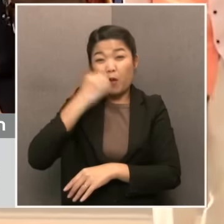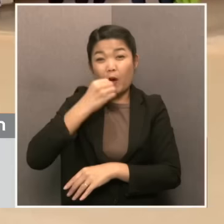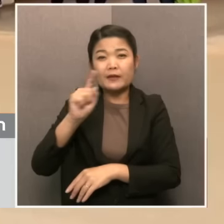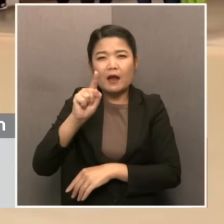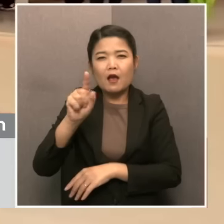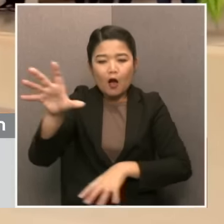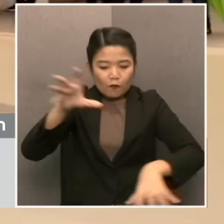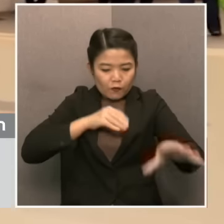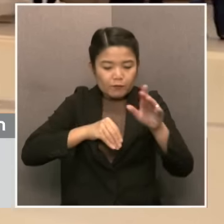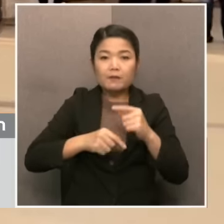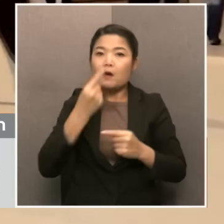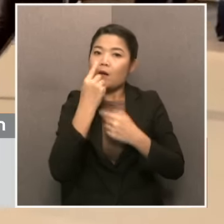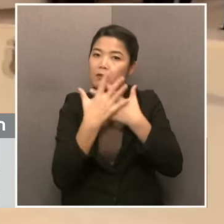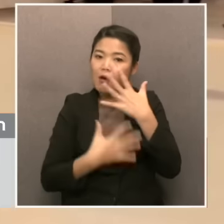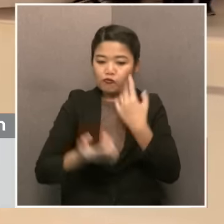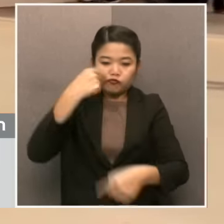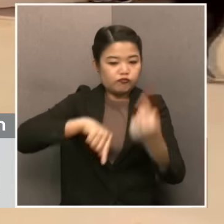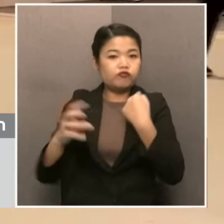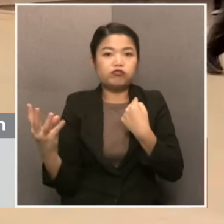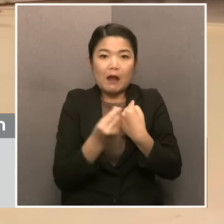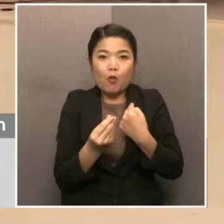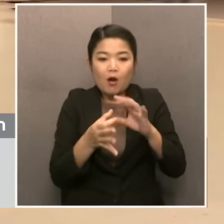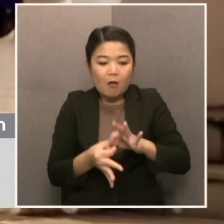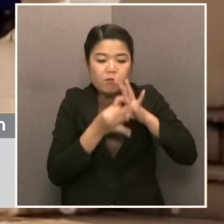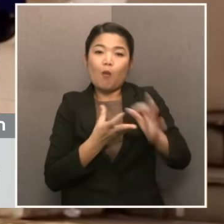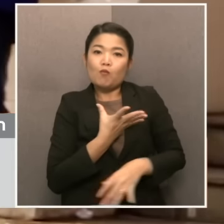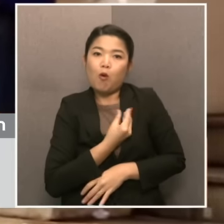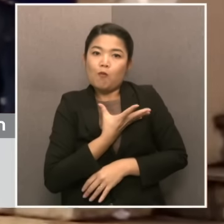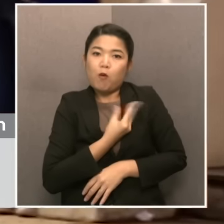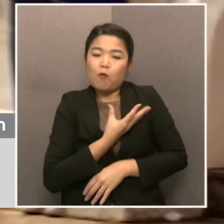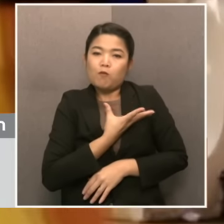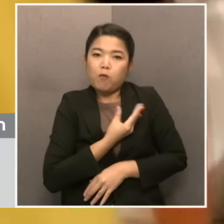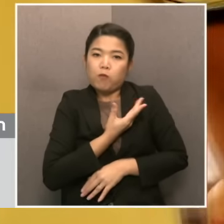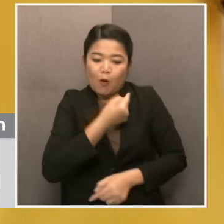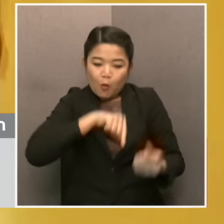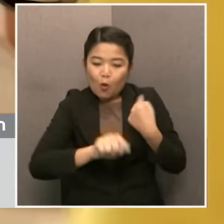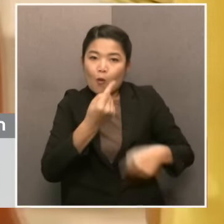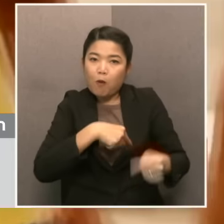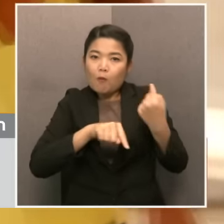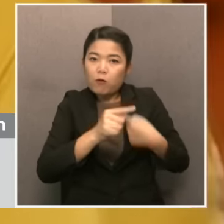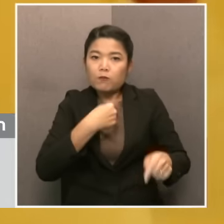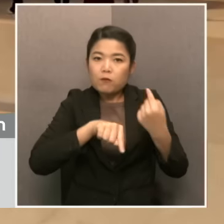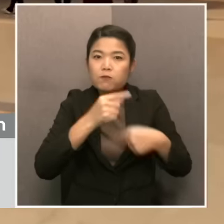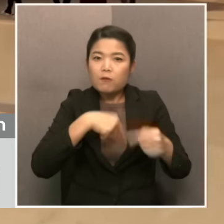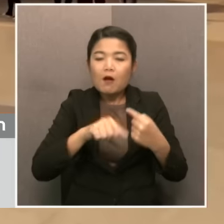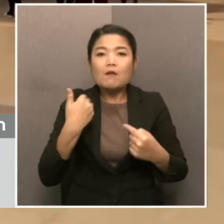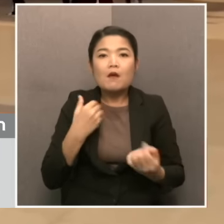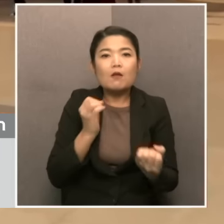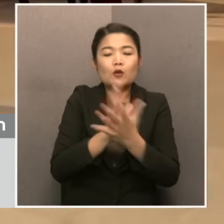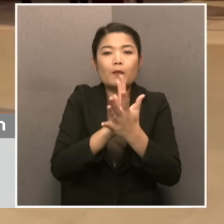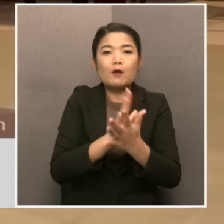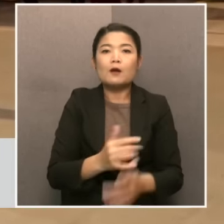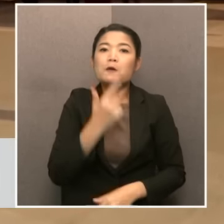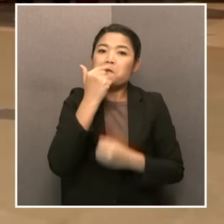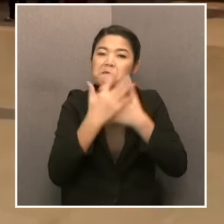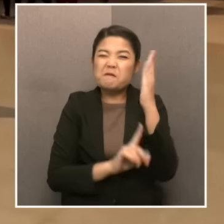ระแสเลือดได้รวดเร็วและออกฤทธิ์กระตุ้นหัวใจให้สูบฉีดเลือดเร็วขึ้นและแรงขึ้นก็มีผลทำให้ความดันโลหิตสู